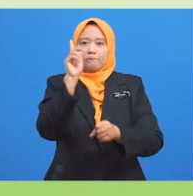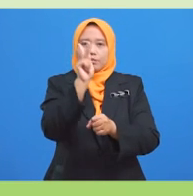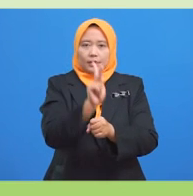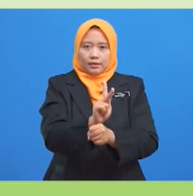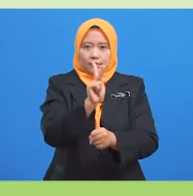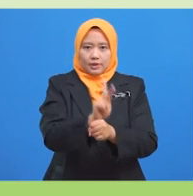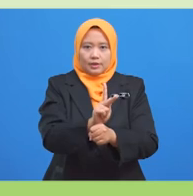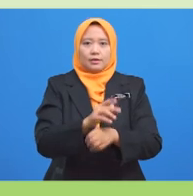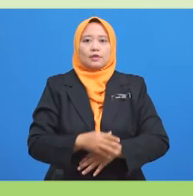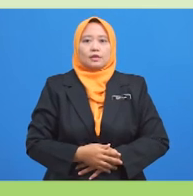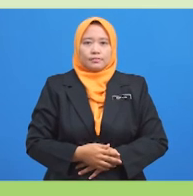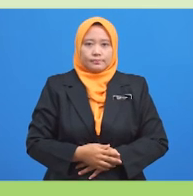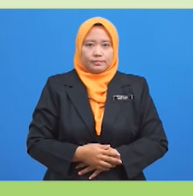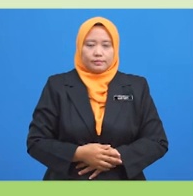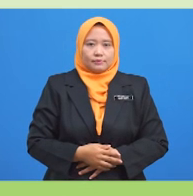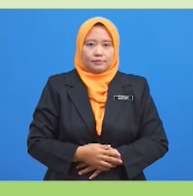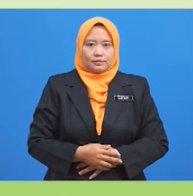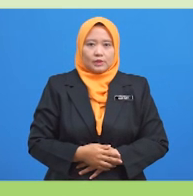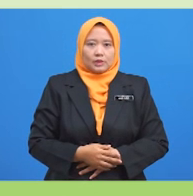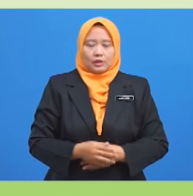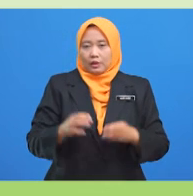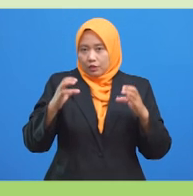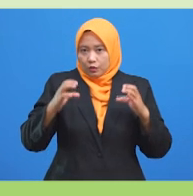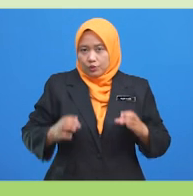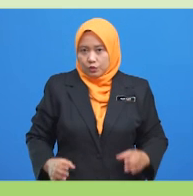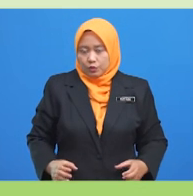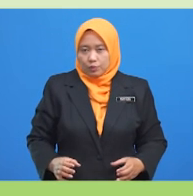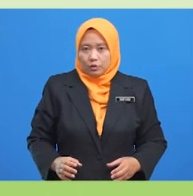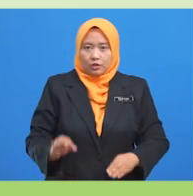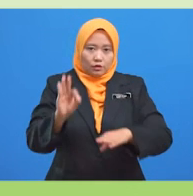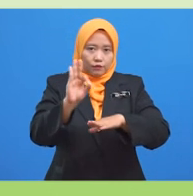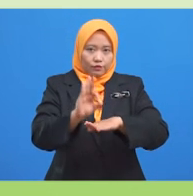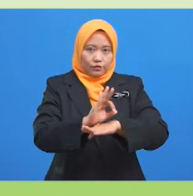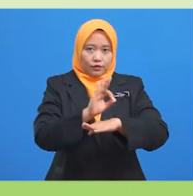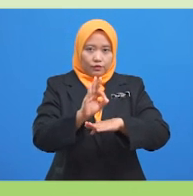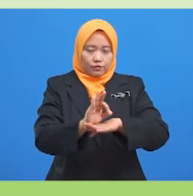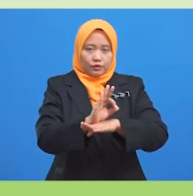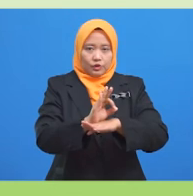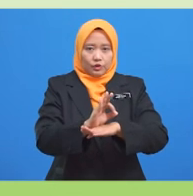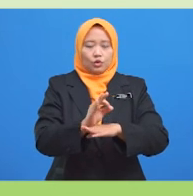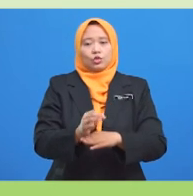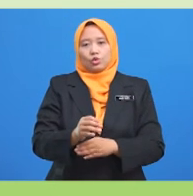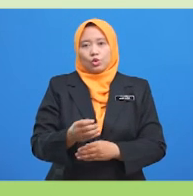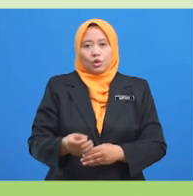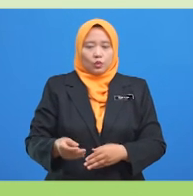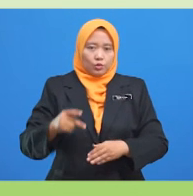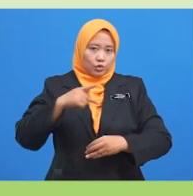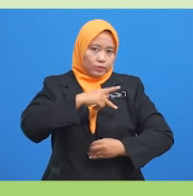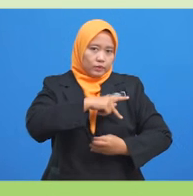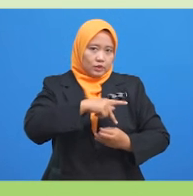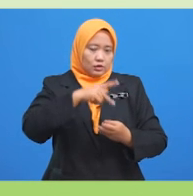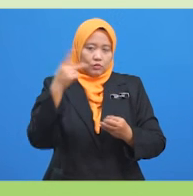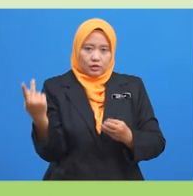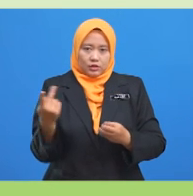faktor pengeluaran. Faktor pengeluaran terdiri daripada buruh, tanah, modal dan